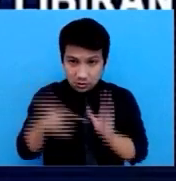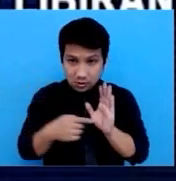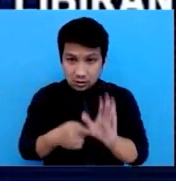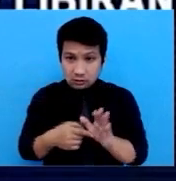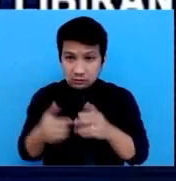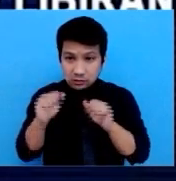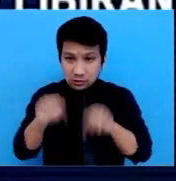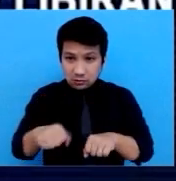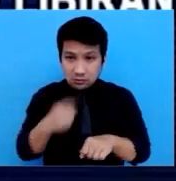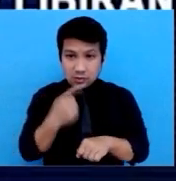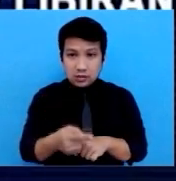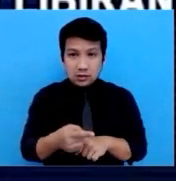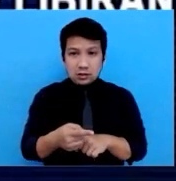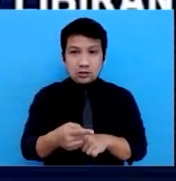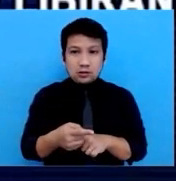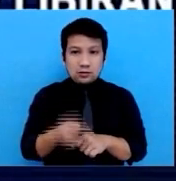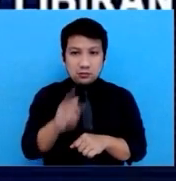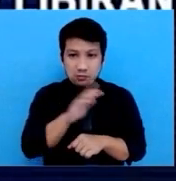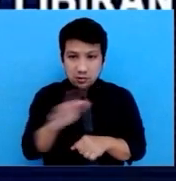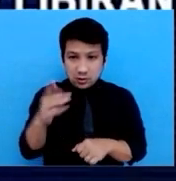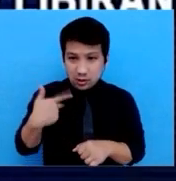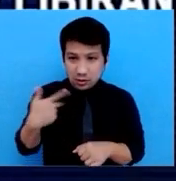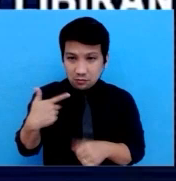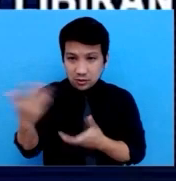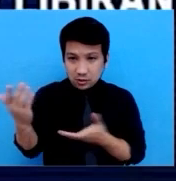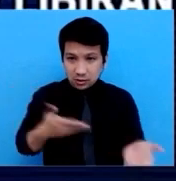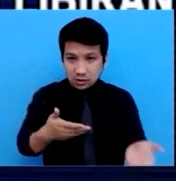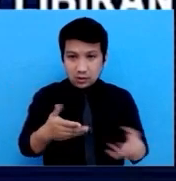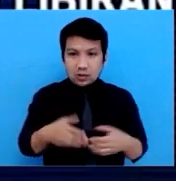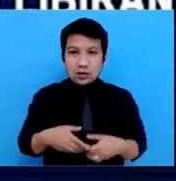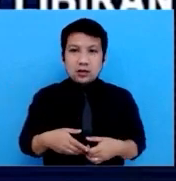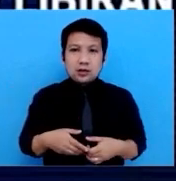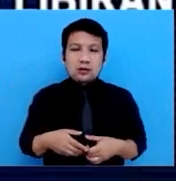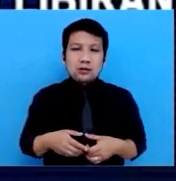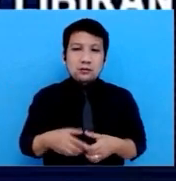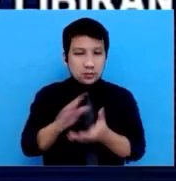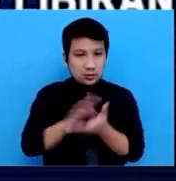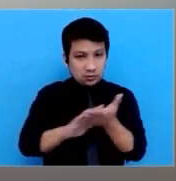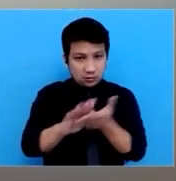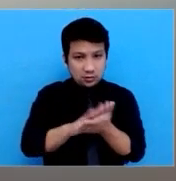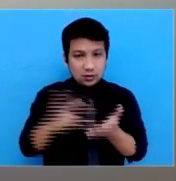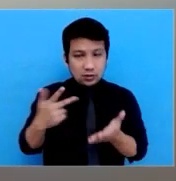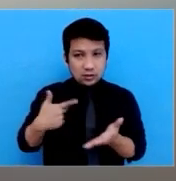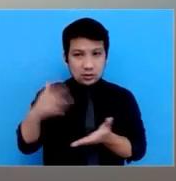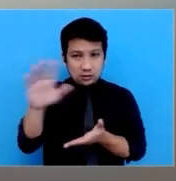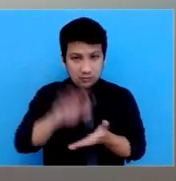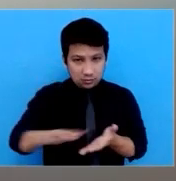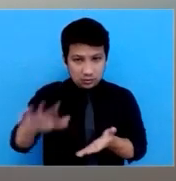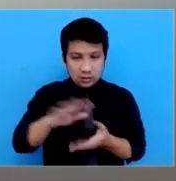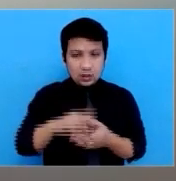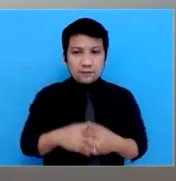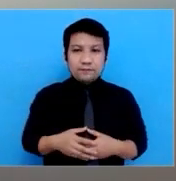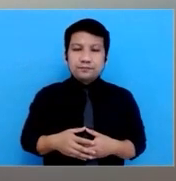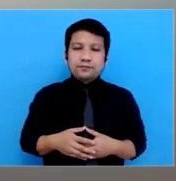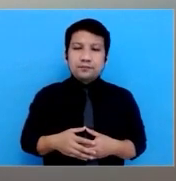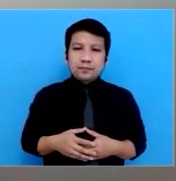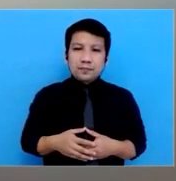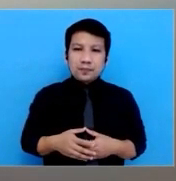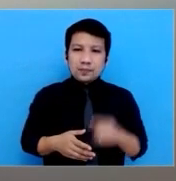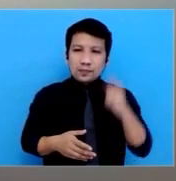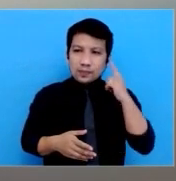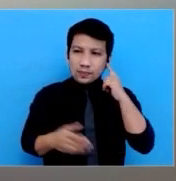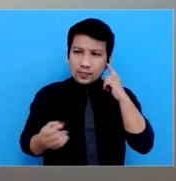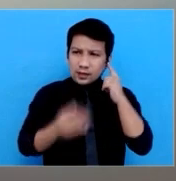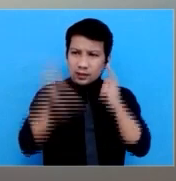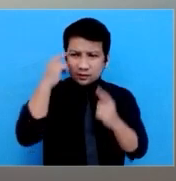Mm-hmm. Tapos akala ng kapatid ko, syempre naglilinis siya kasi may daradala siyang pamunas. Huling nakita ang suspek noong